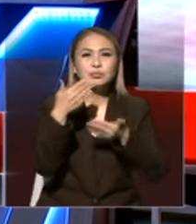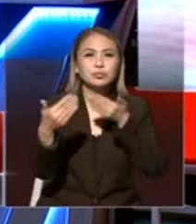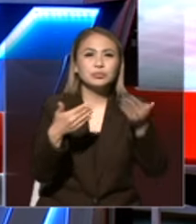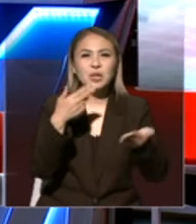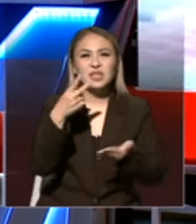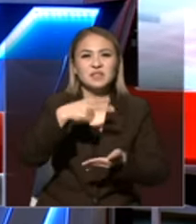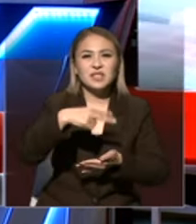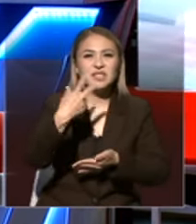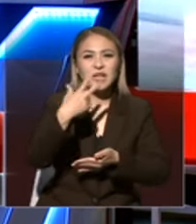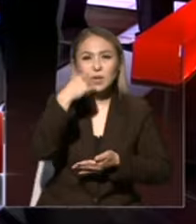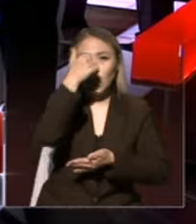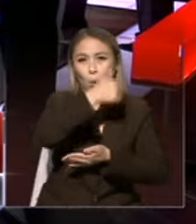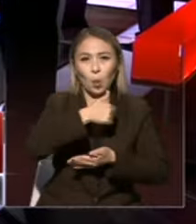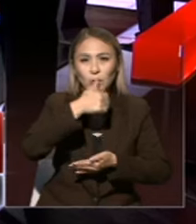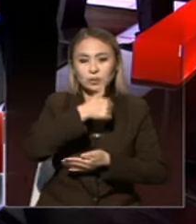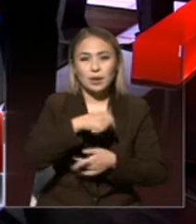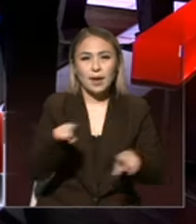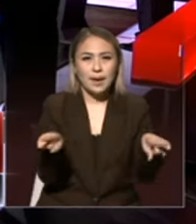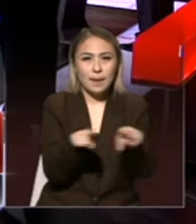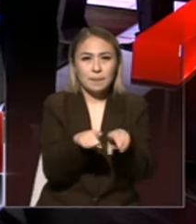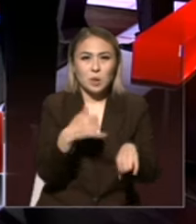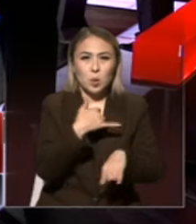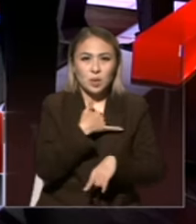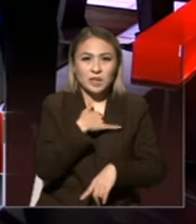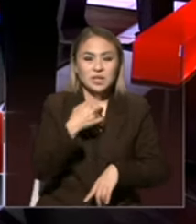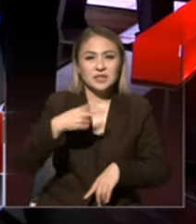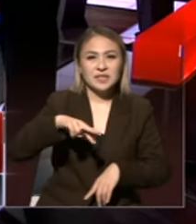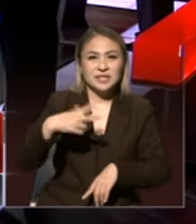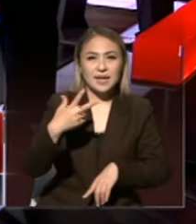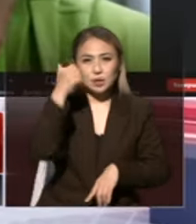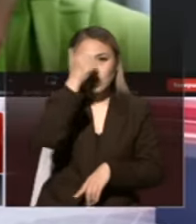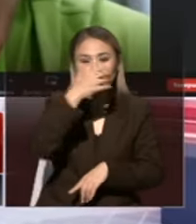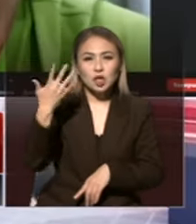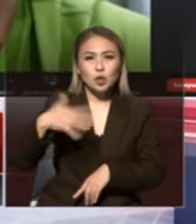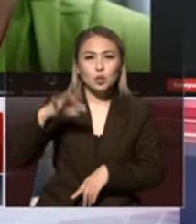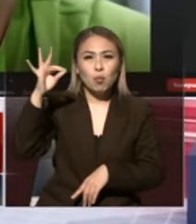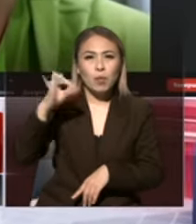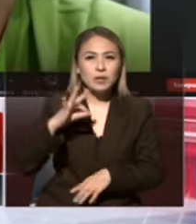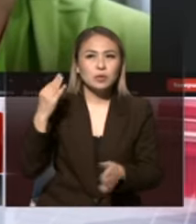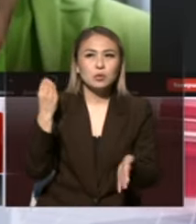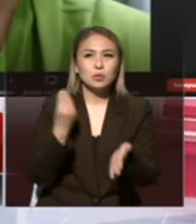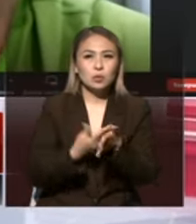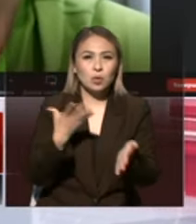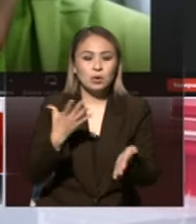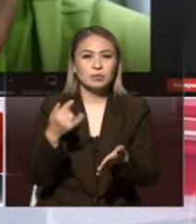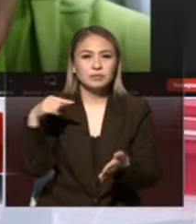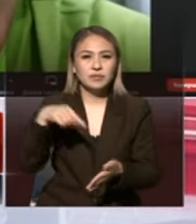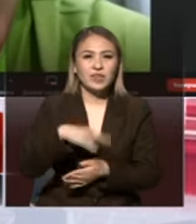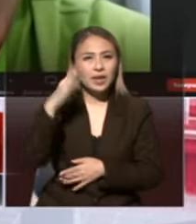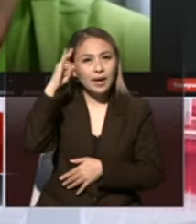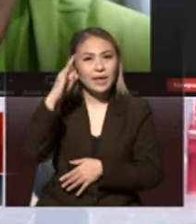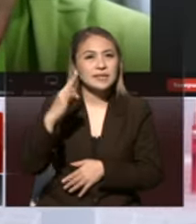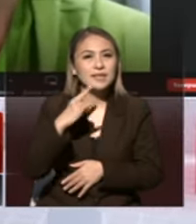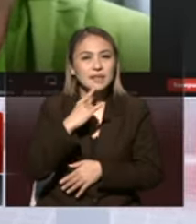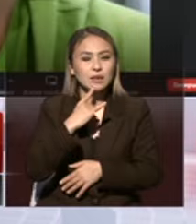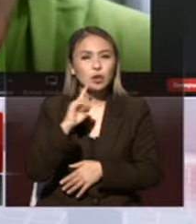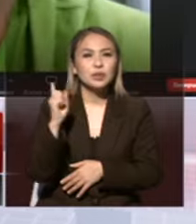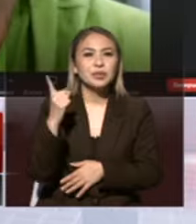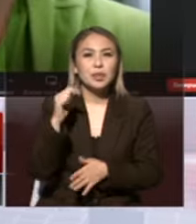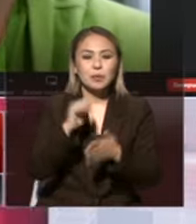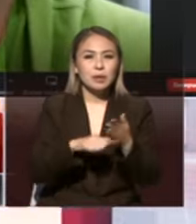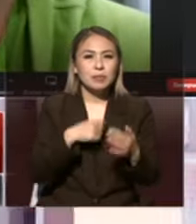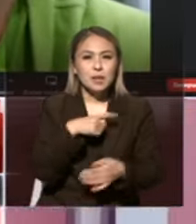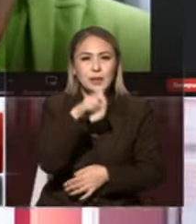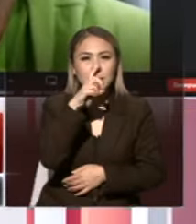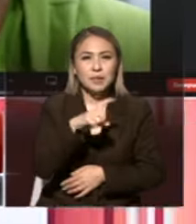жылы шығарған мысалы. Бізде дәл сондай комбайндар 50% қымбат тұрады. Осында келіп Қазақстанда жинаған. Ол неге, соны мен